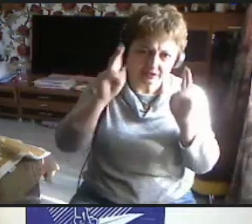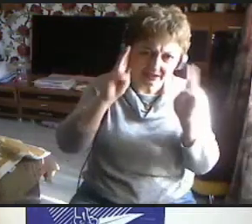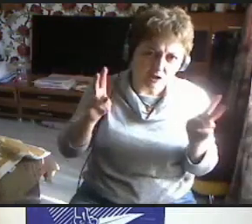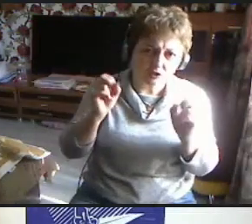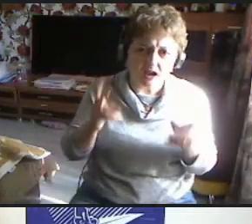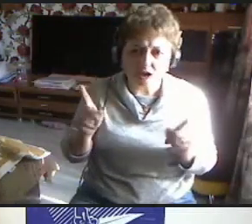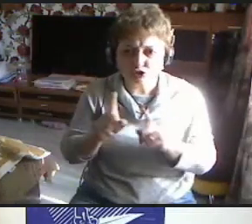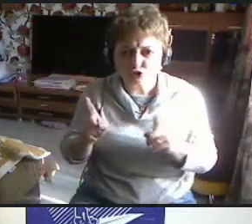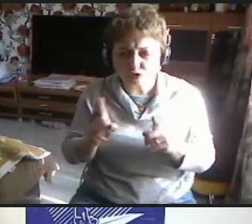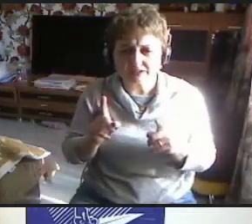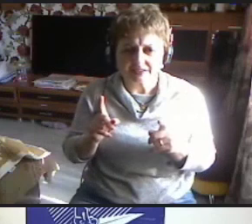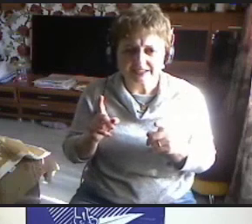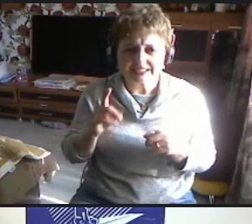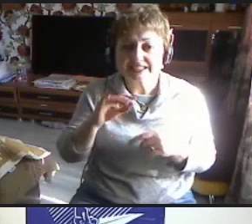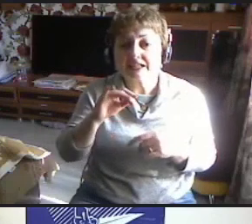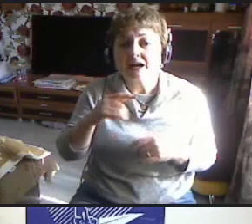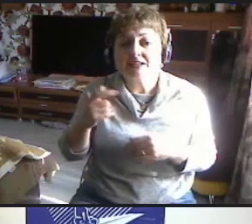естественно, из лучших чувств,